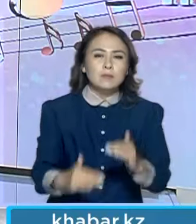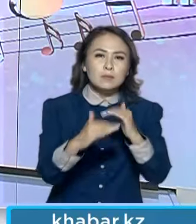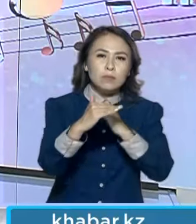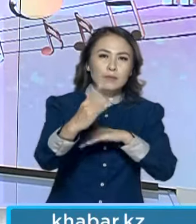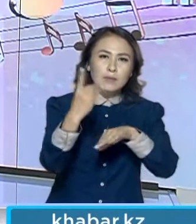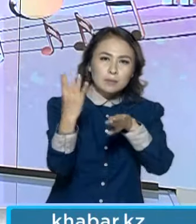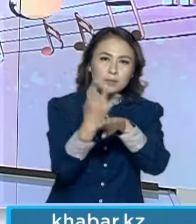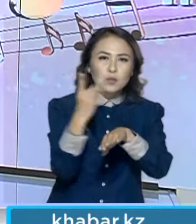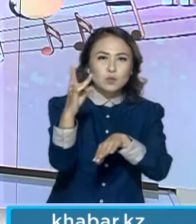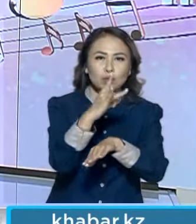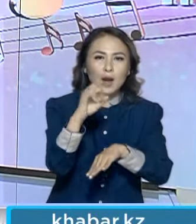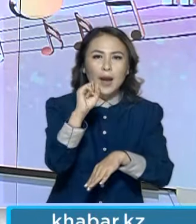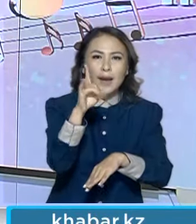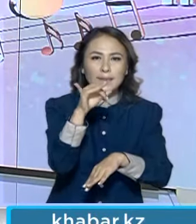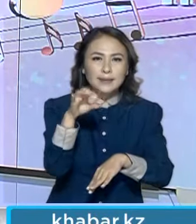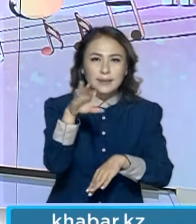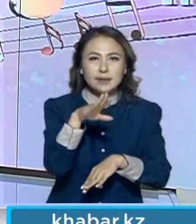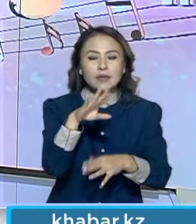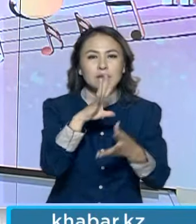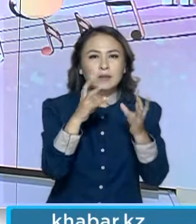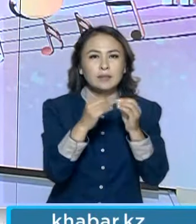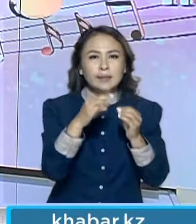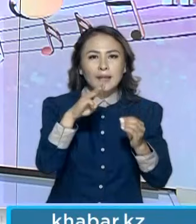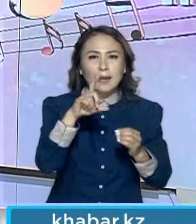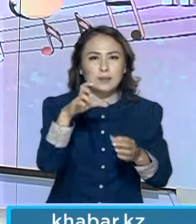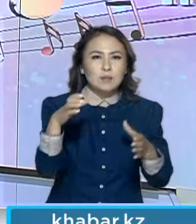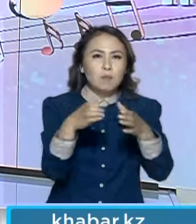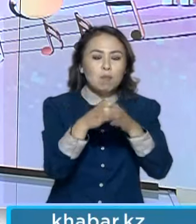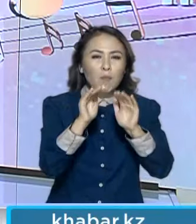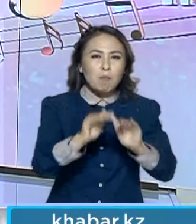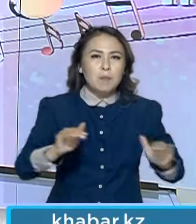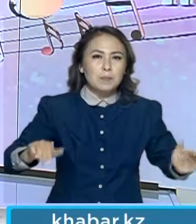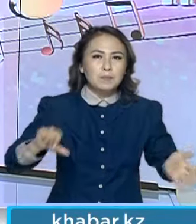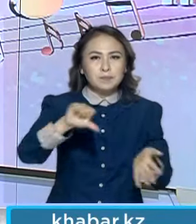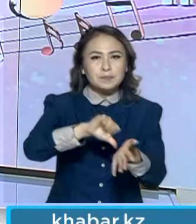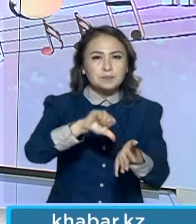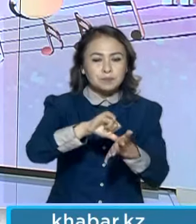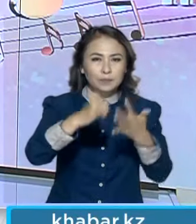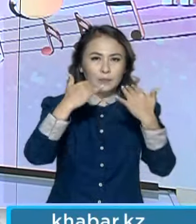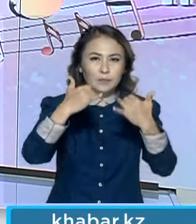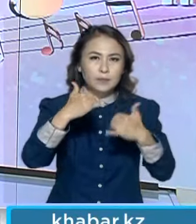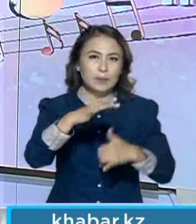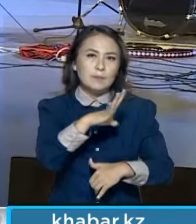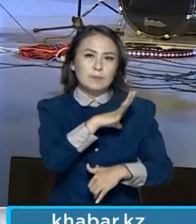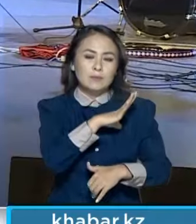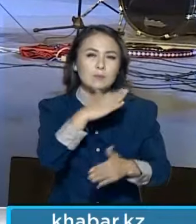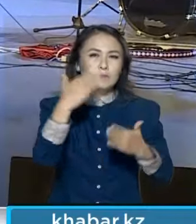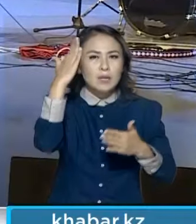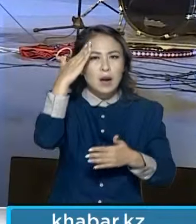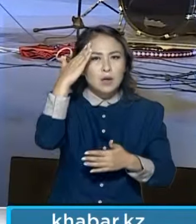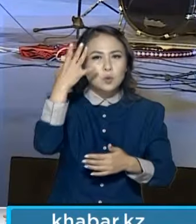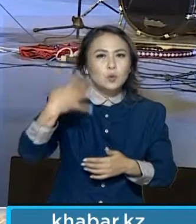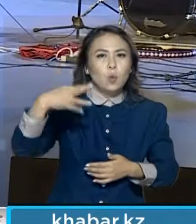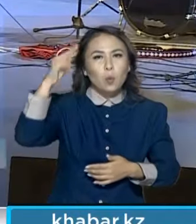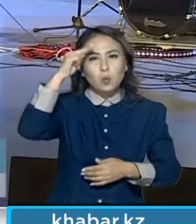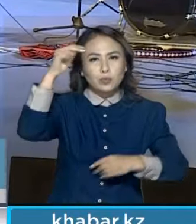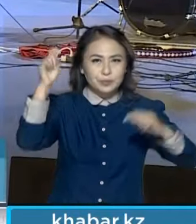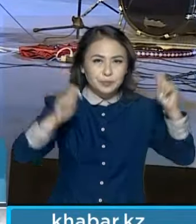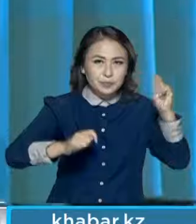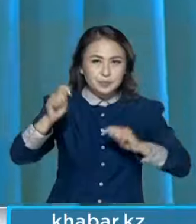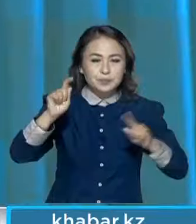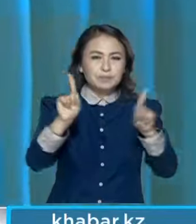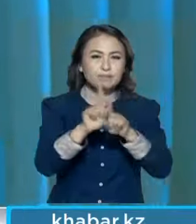Елімізде алғаш рет республикалық Asia Talents балалар байқауы ұйымдастырылды. Бүгін елордаға жан-жақтан талантты 40 оқушы келді.